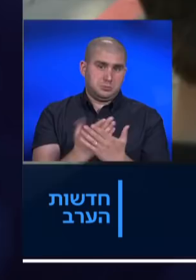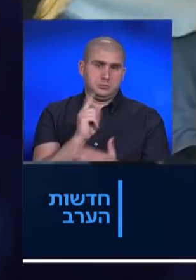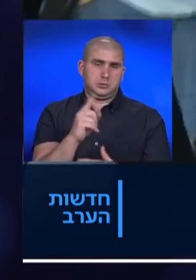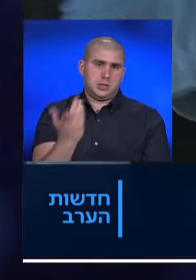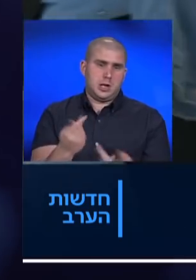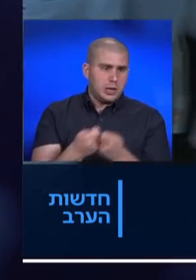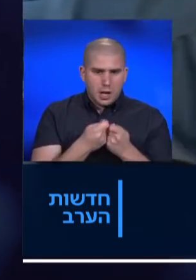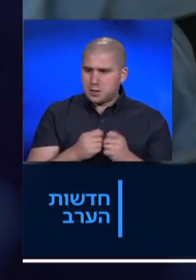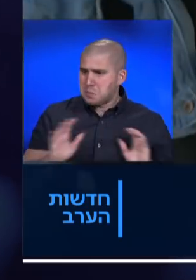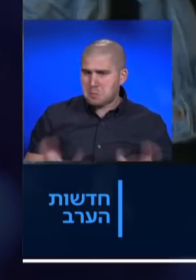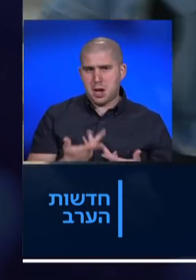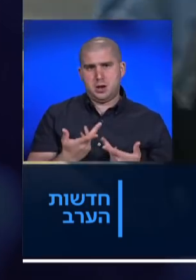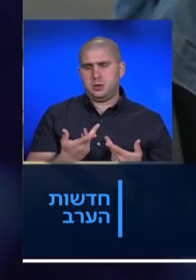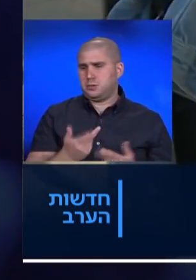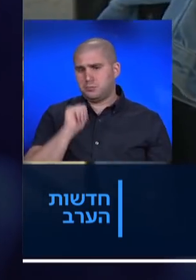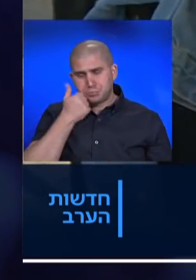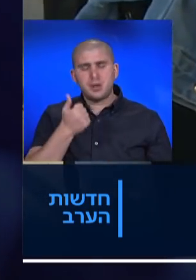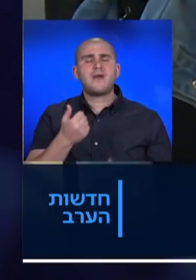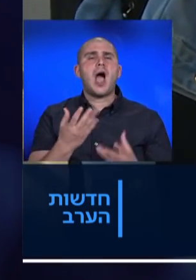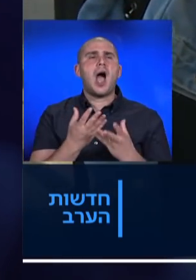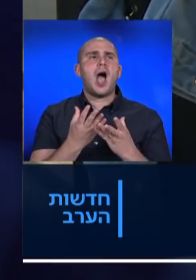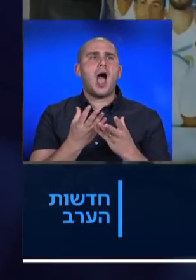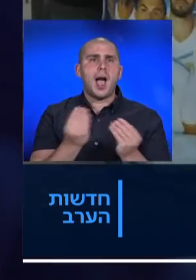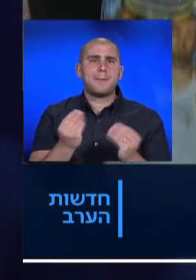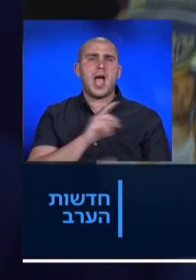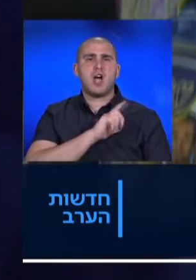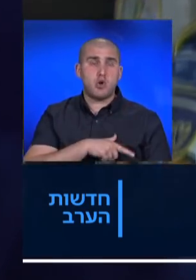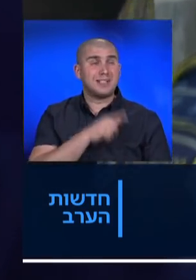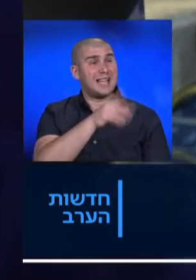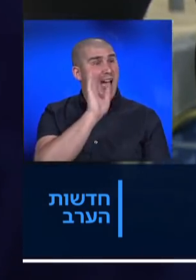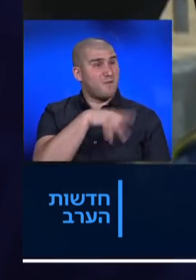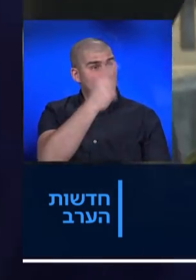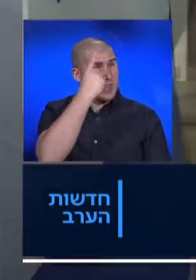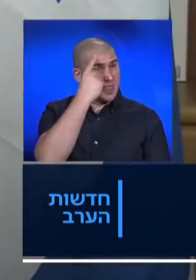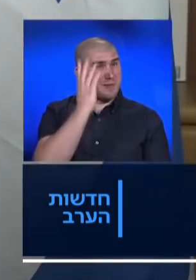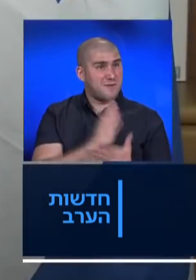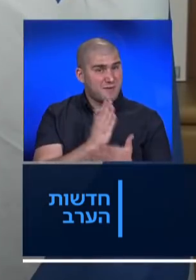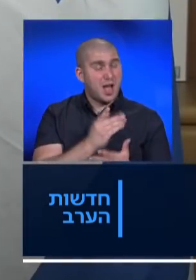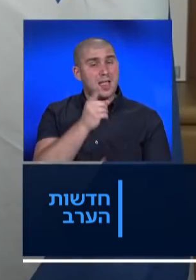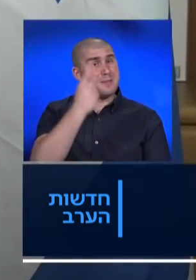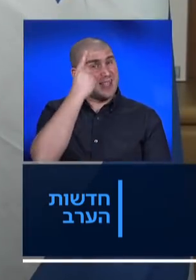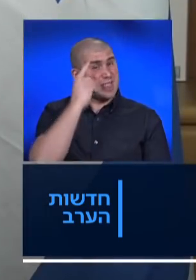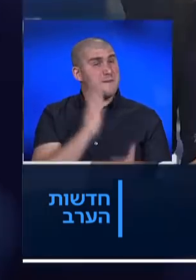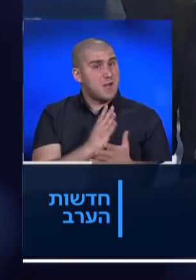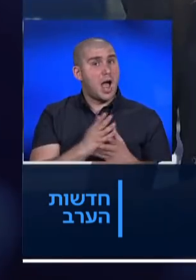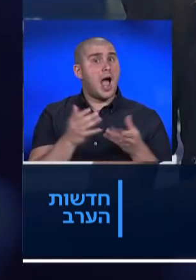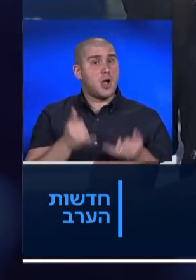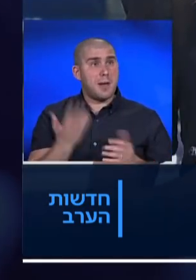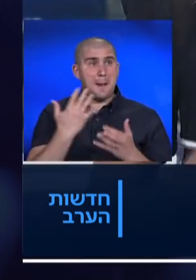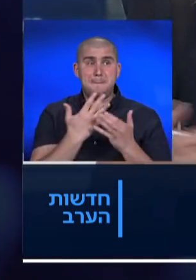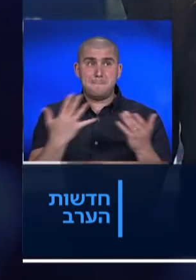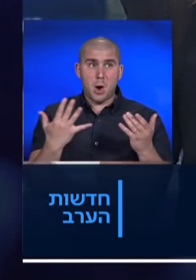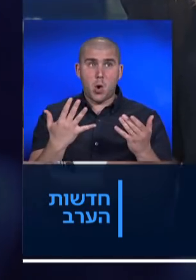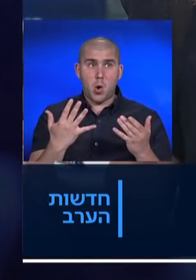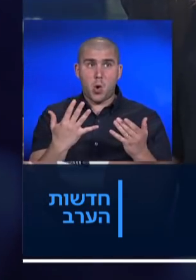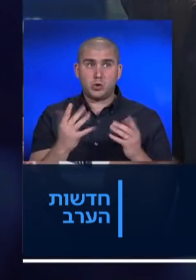הרבה. הרבה רשויות התכוננו והכינו את עצמם. זה למרות שידעתם שהיום הזה, היה ברור שהיום הזה יגיע,